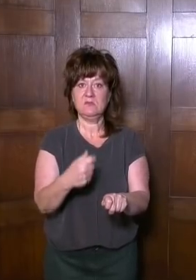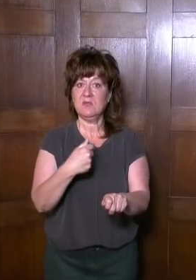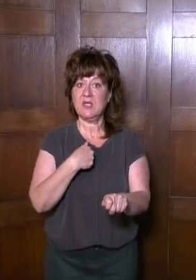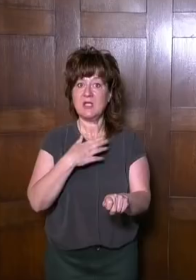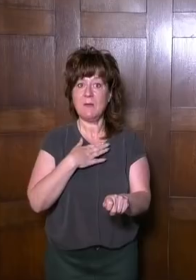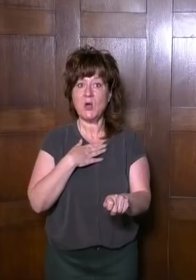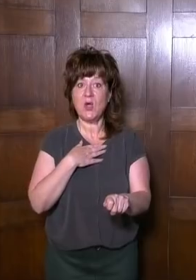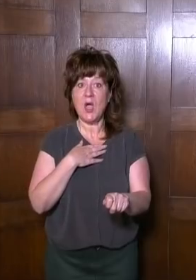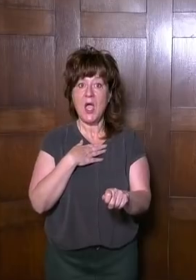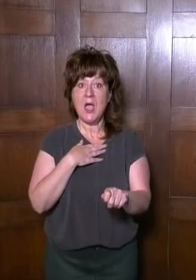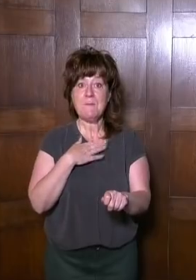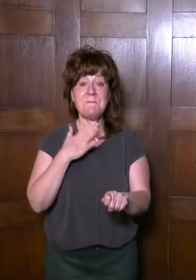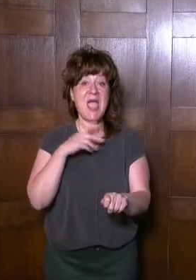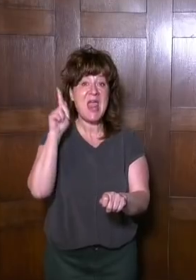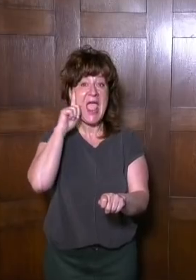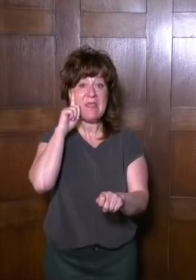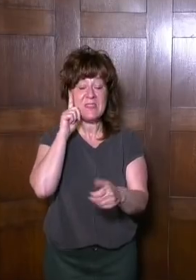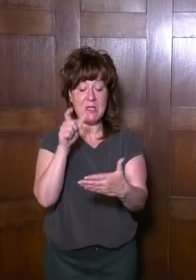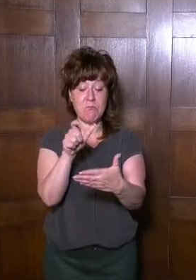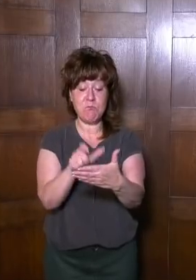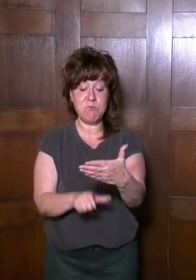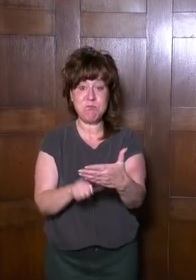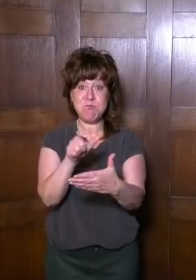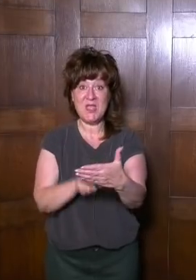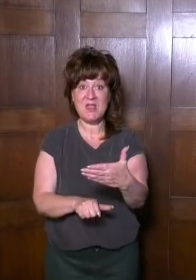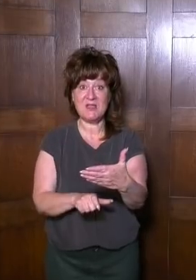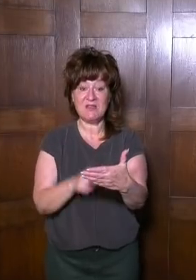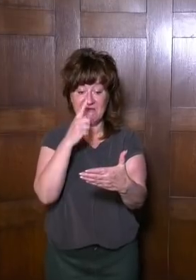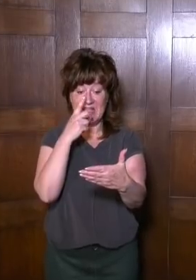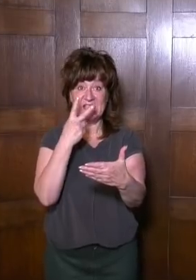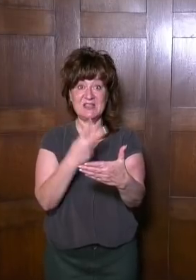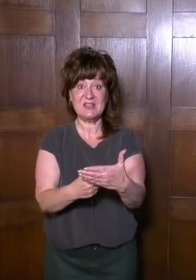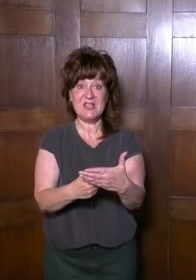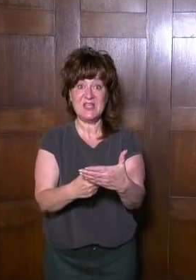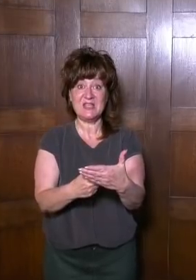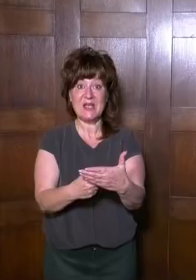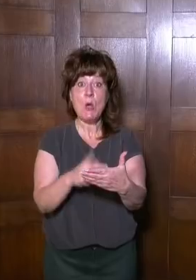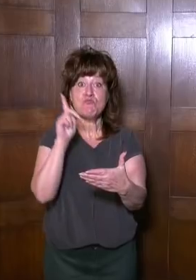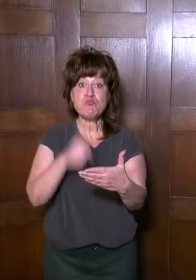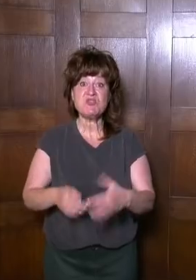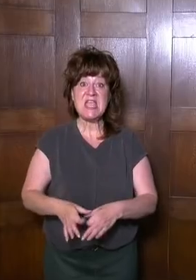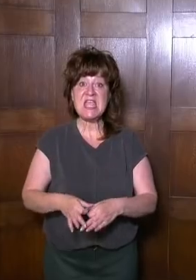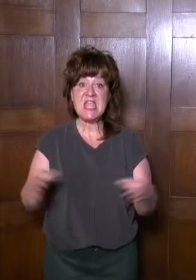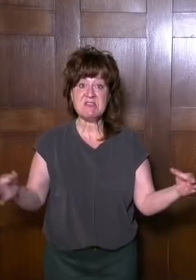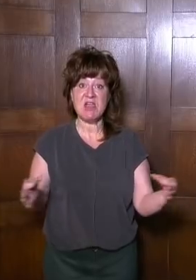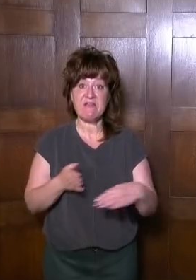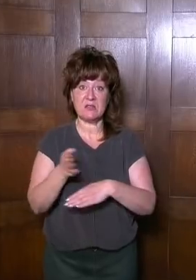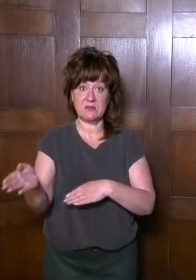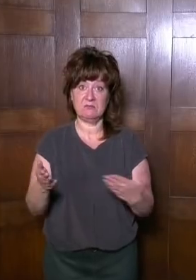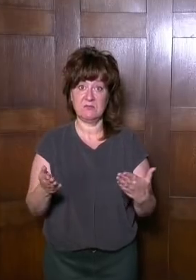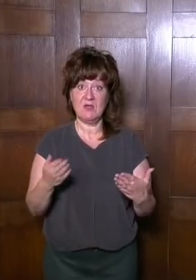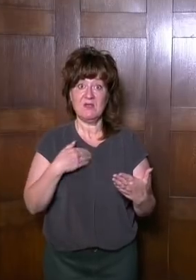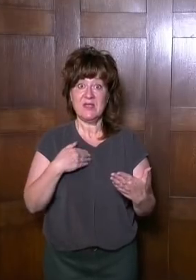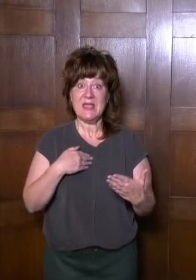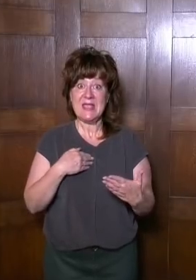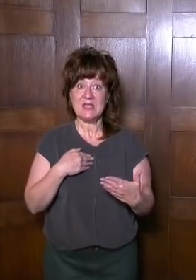das Bild auf meinem Handy, wie das aussieht, wenn man dann in eine Insolvenz geht. Also so fühlt sich das an. Existenzangst